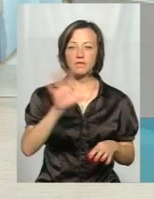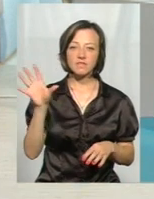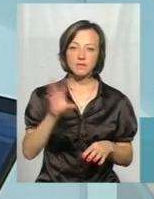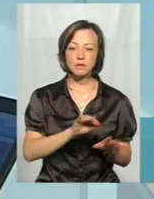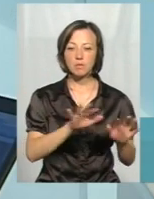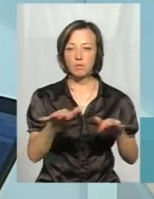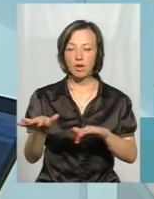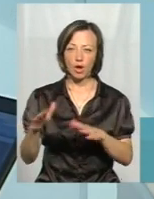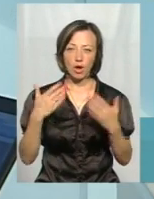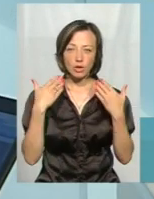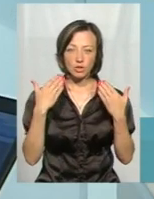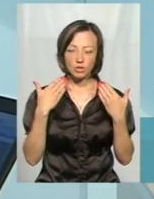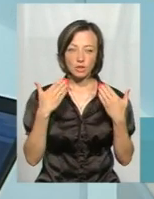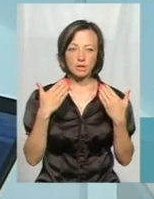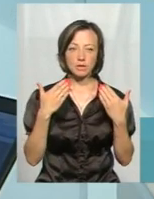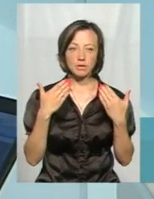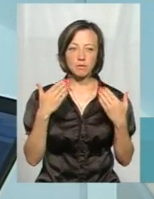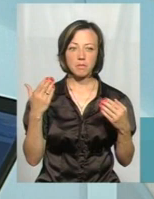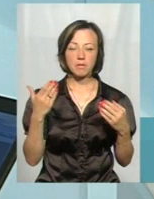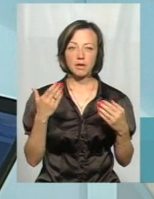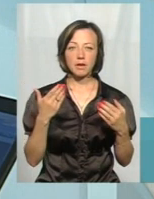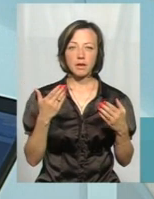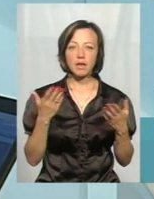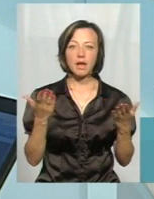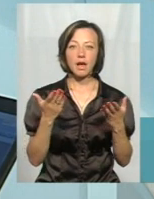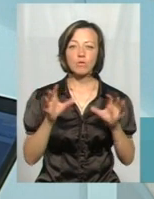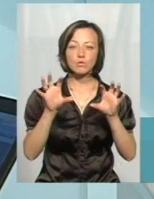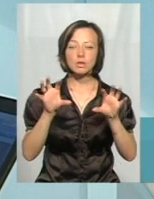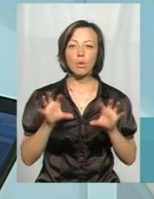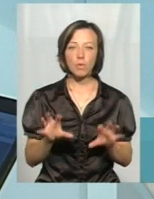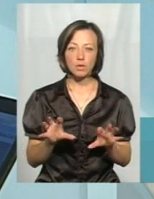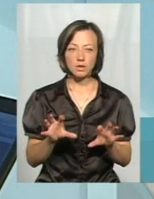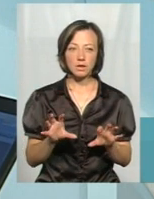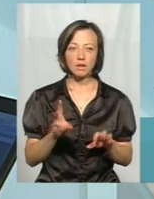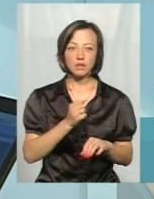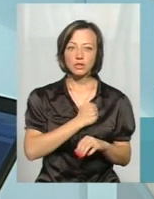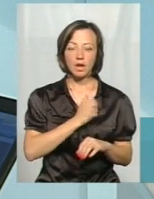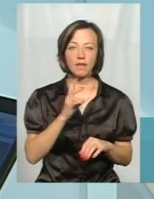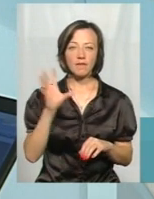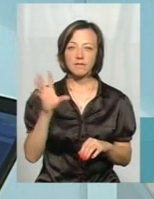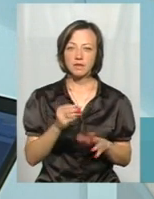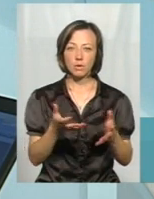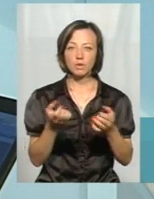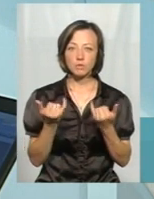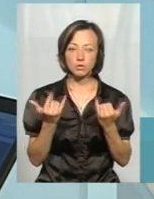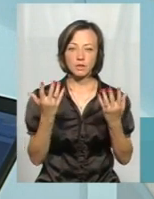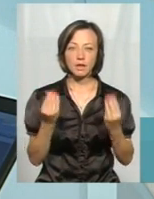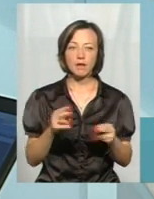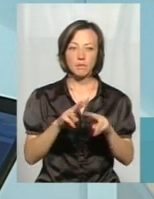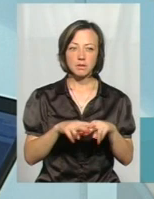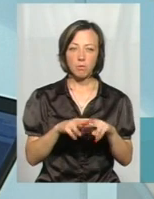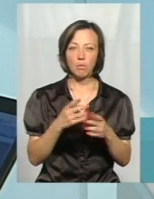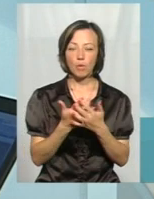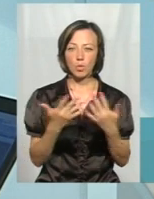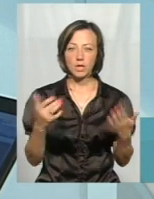виключення, я підкреслюю, тих пляжів, які узаконені, на жаль, не всі отримали на сьогоднішній день паспорти по